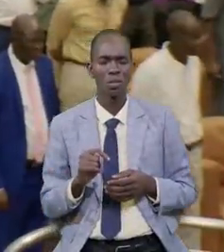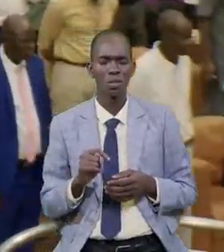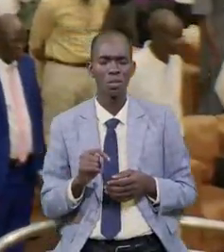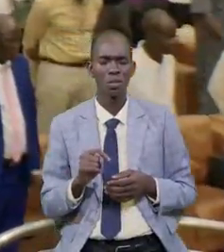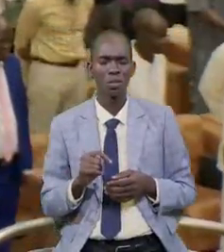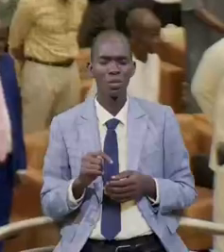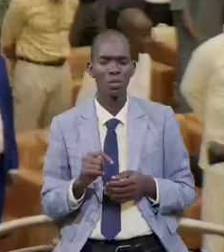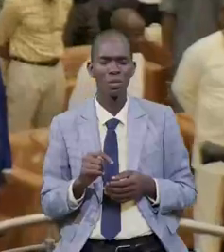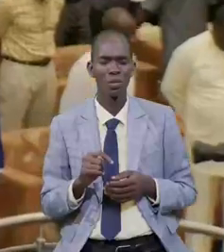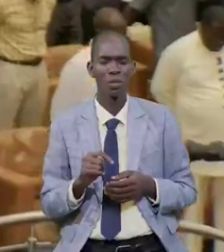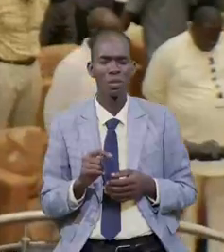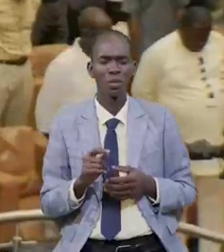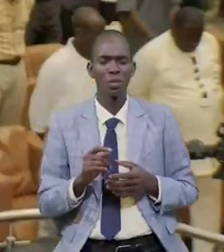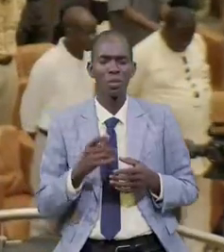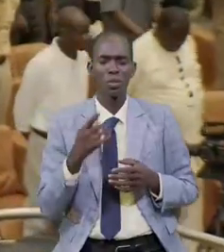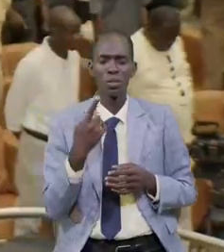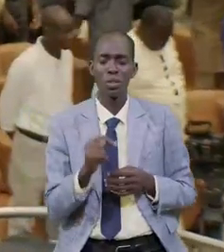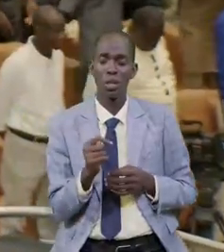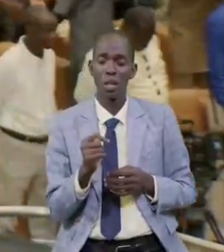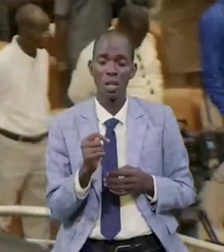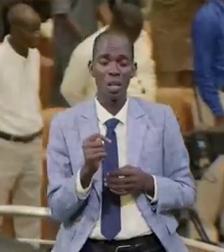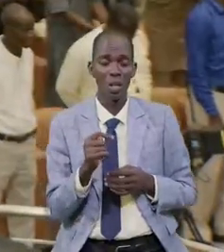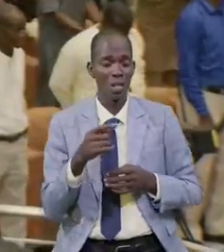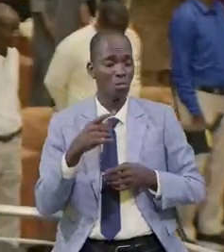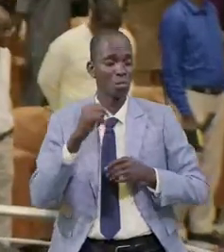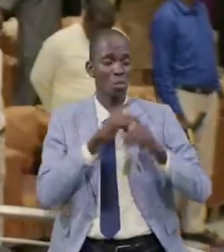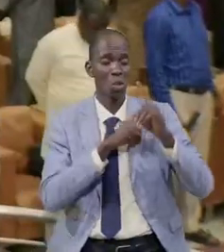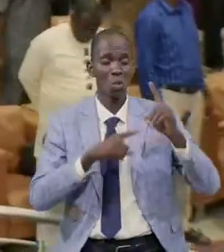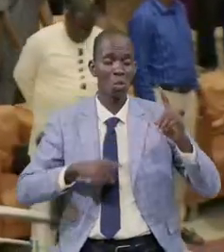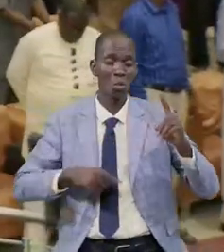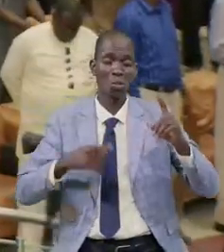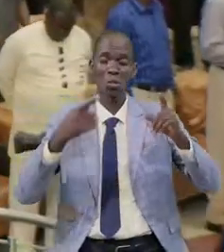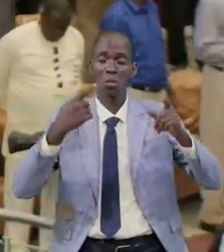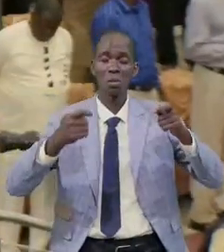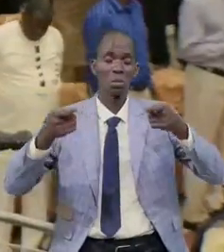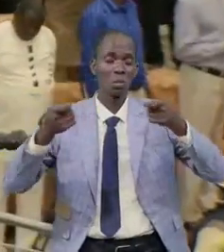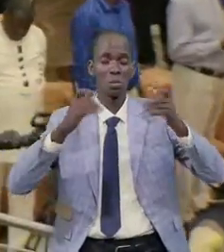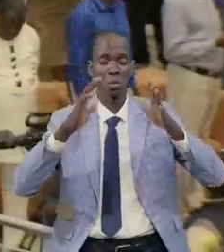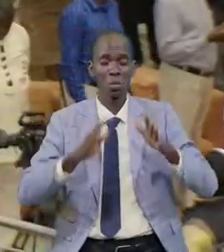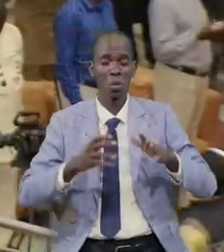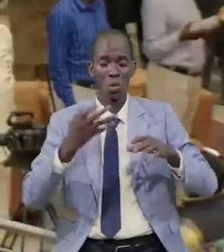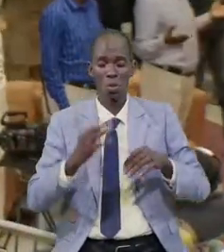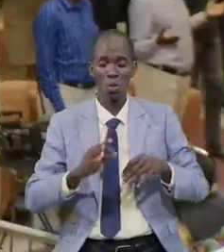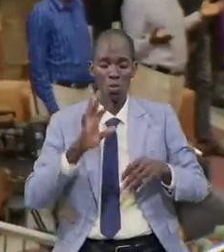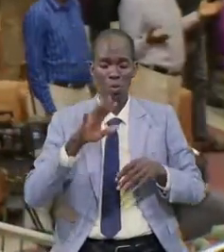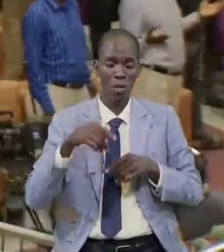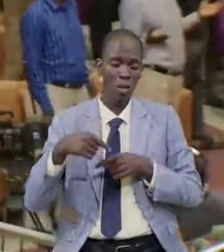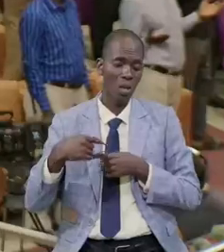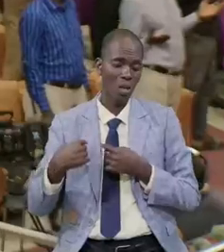le Seigneur, le contrôleur de votre cœur,